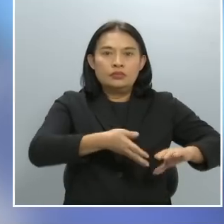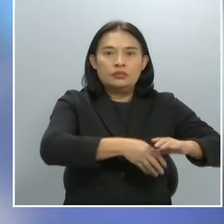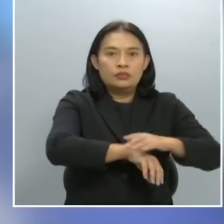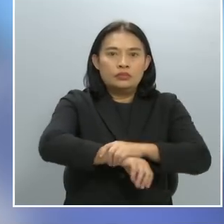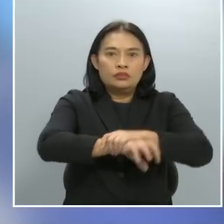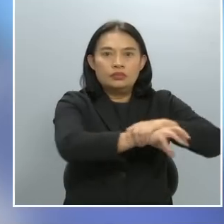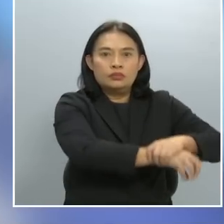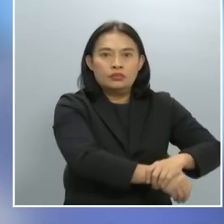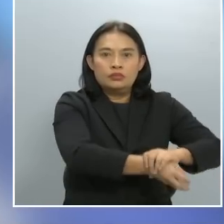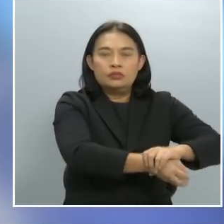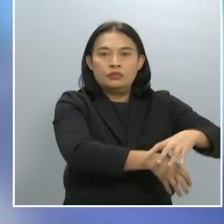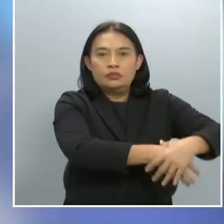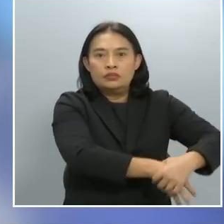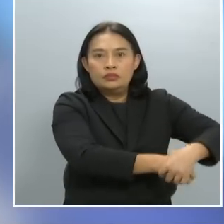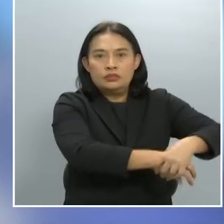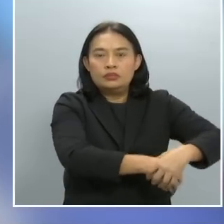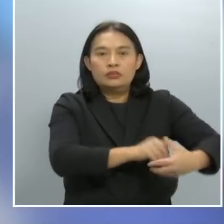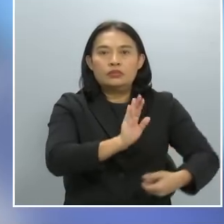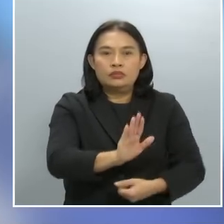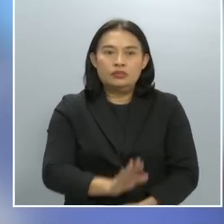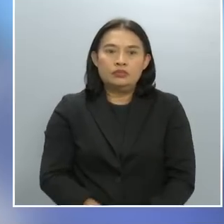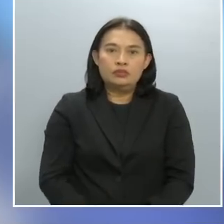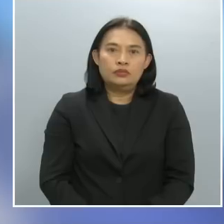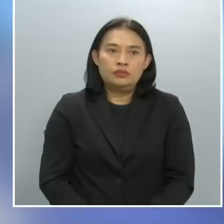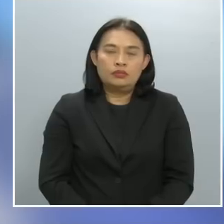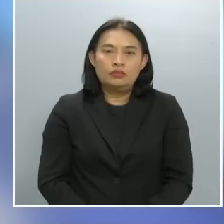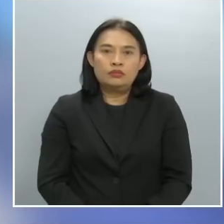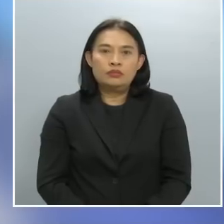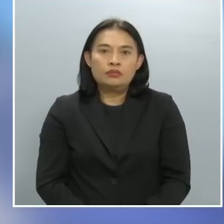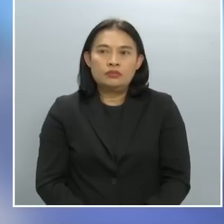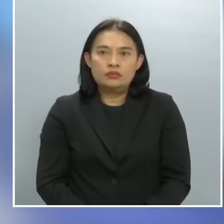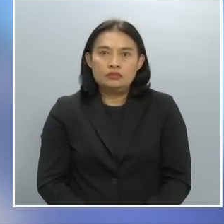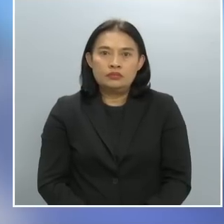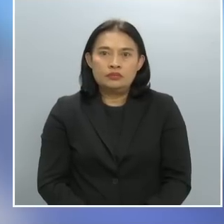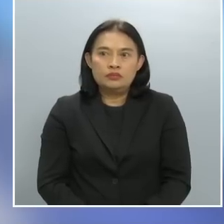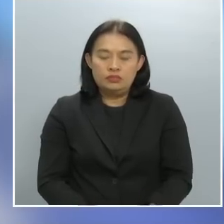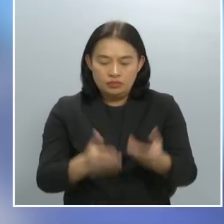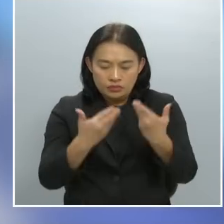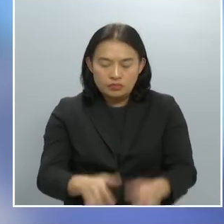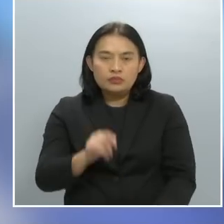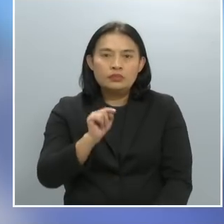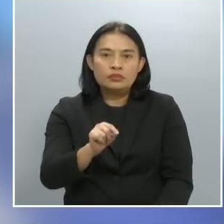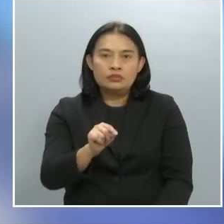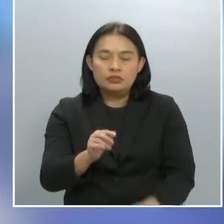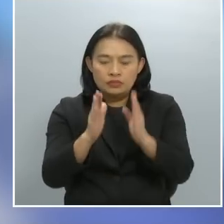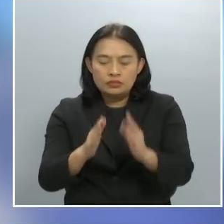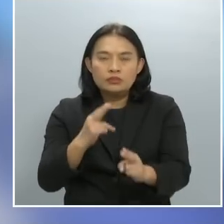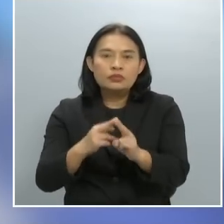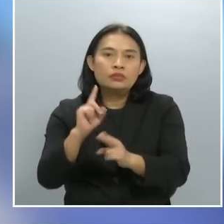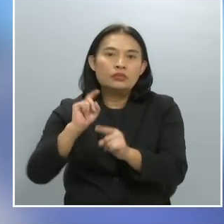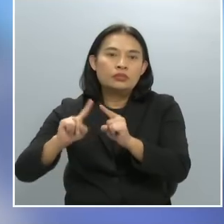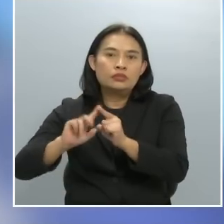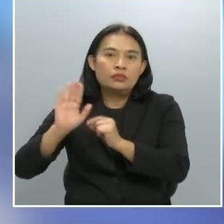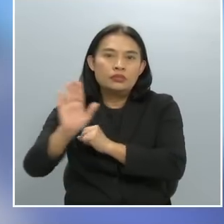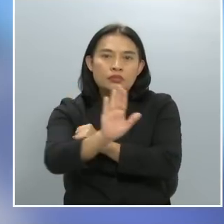จับมือหนูทำให้เขา ทีนี้ก็คือผู้เสียหายหลายรายเลยนะคะที่ลักษณะเนี่ยโดนลวนลามแตกต่